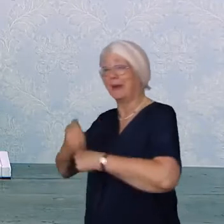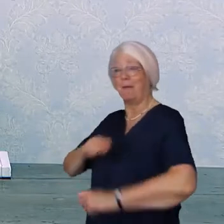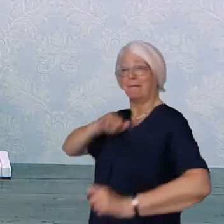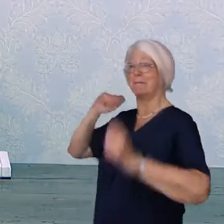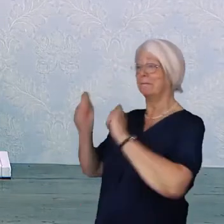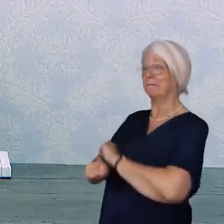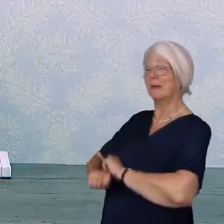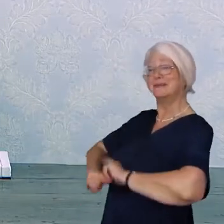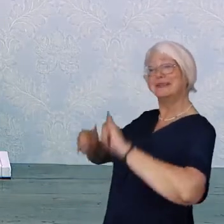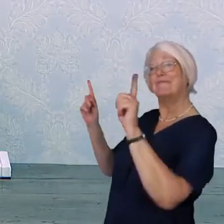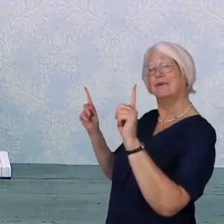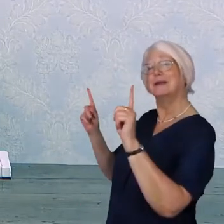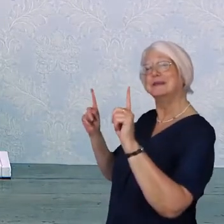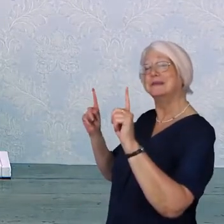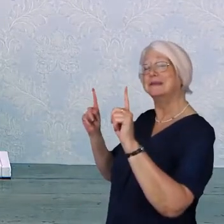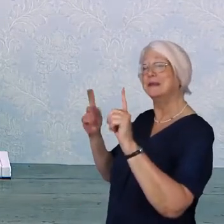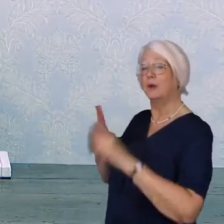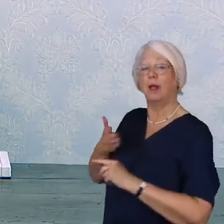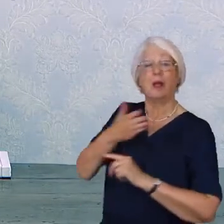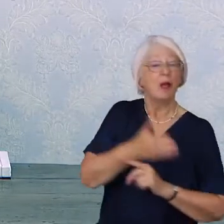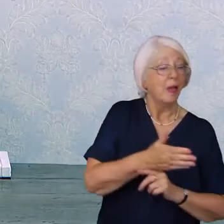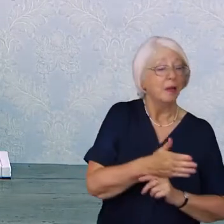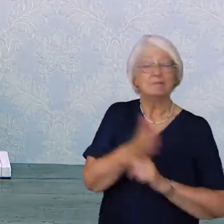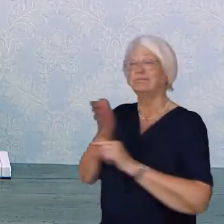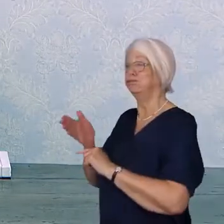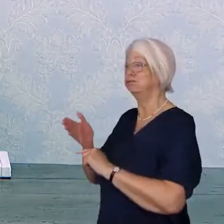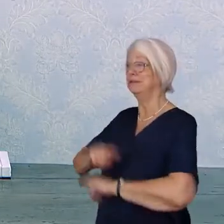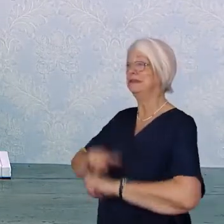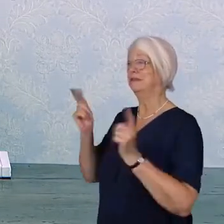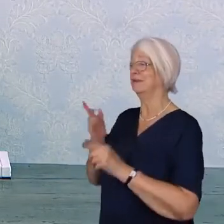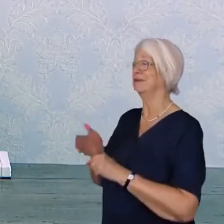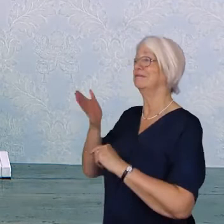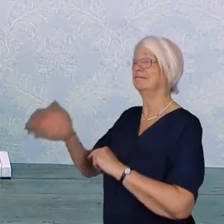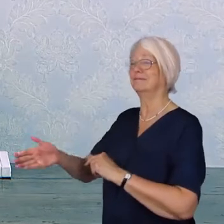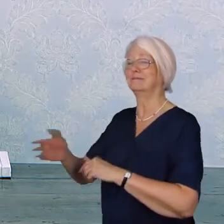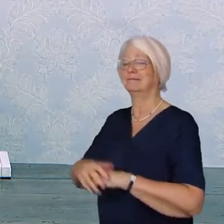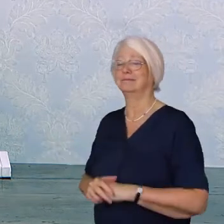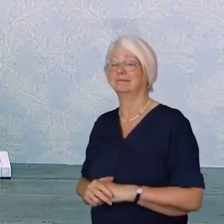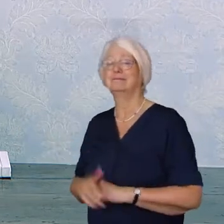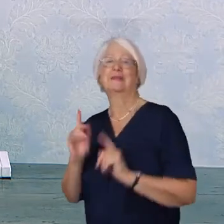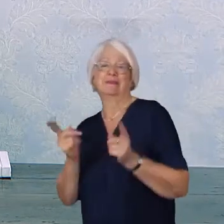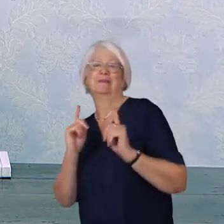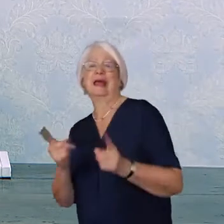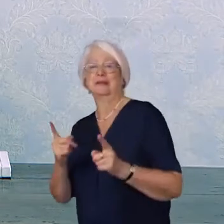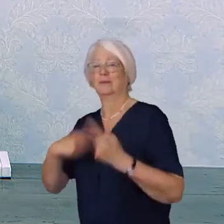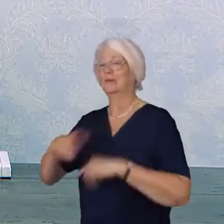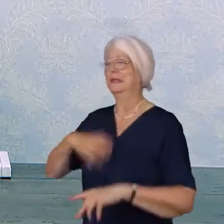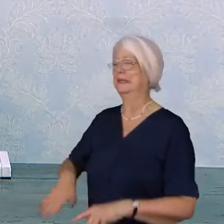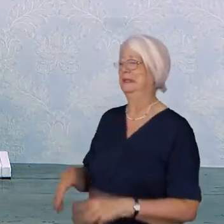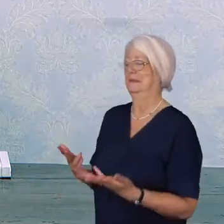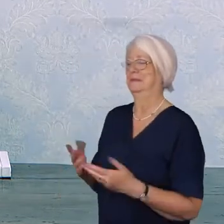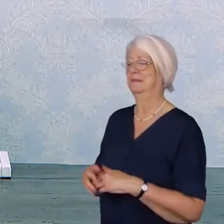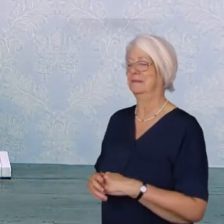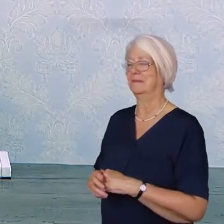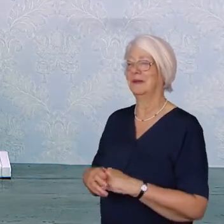marcia. Abbiamo bisogno di tornare a camminare verso Dio e verso il prossimo, non